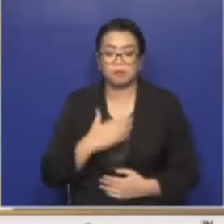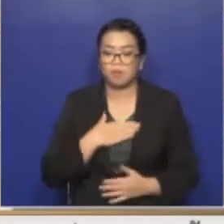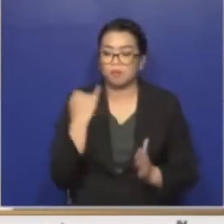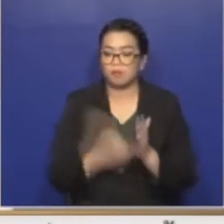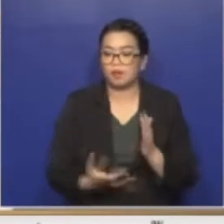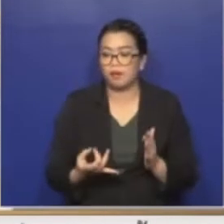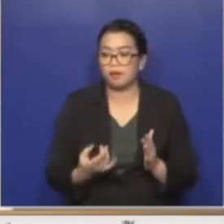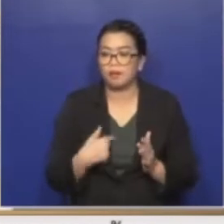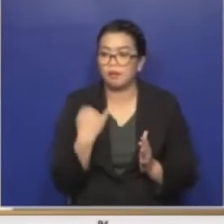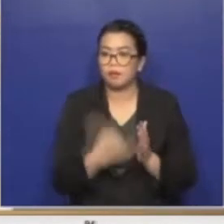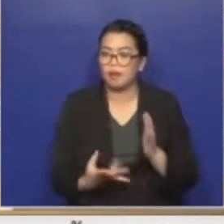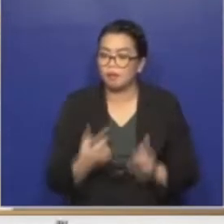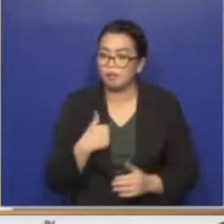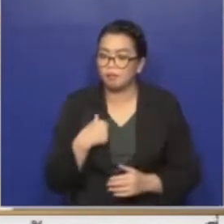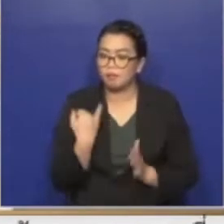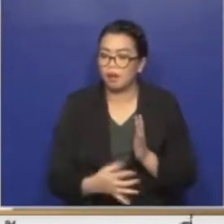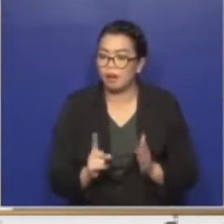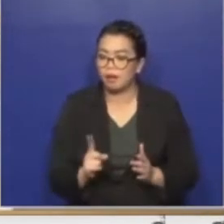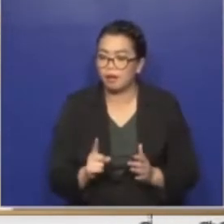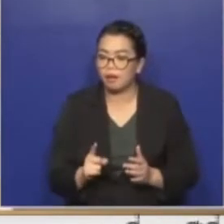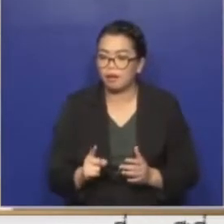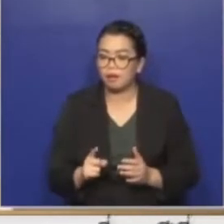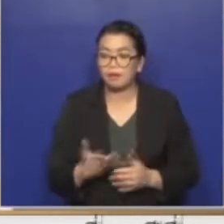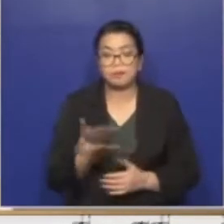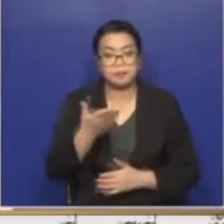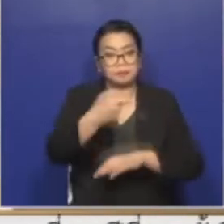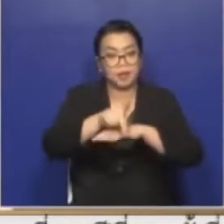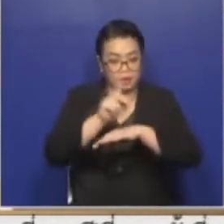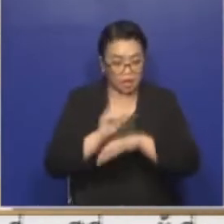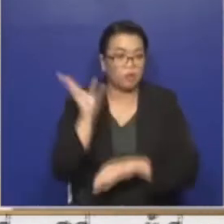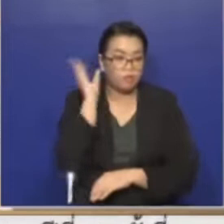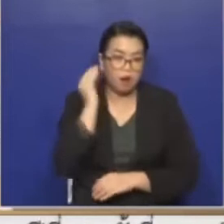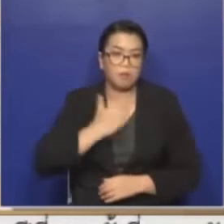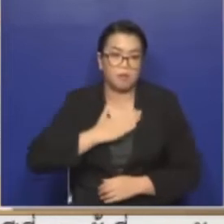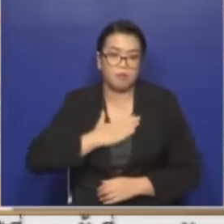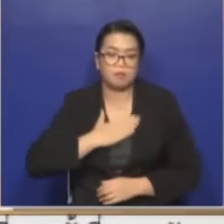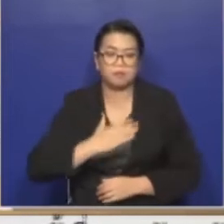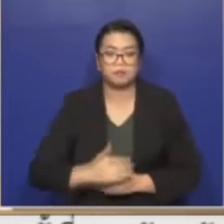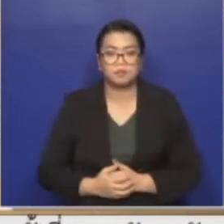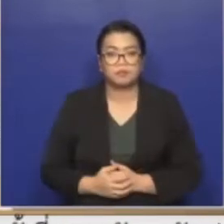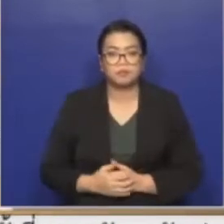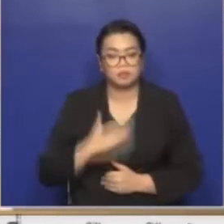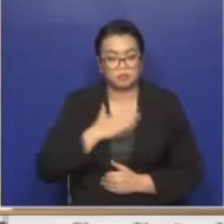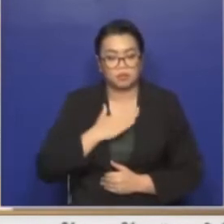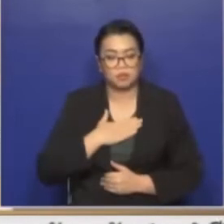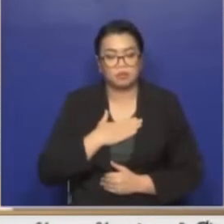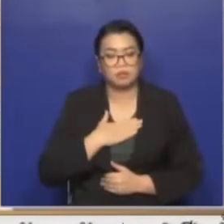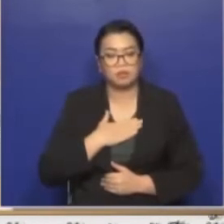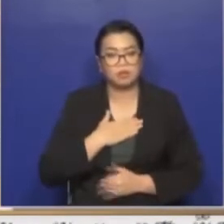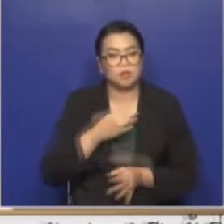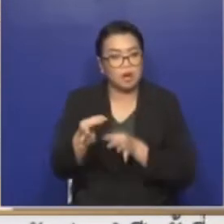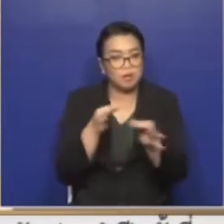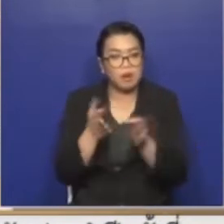ผิดอะไรมาไล่ผมทำไมถ้าประธานต้องฟังผมครับว่าเนี่ยนะครับคืออีกเรื่องนึงครับที่ทำไม